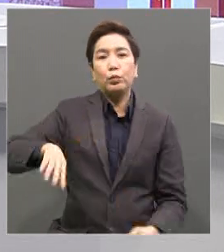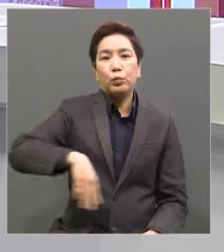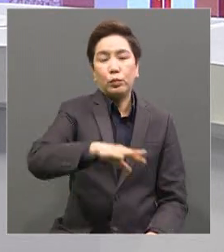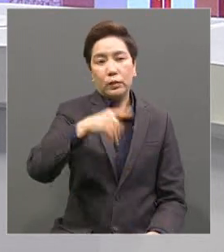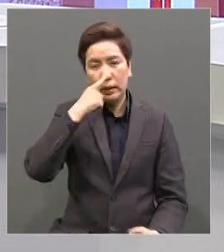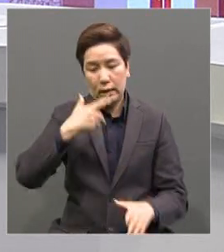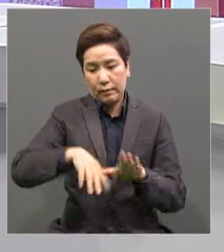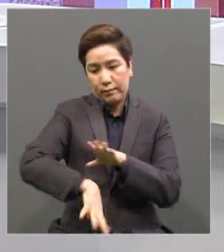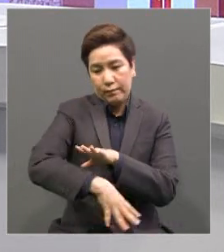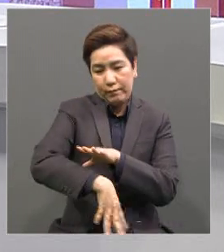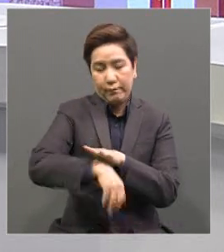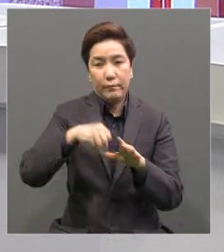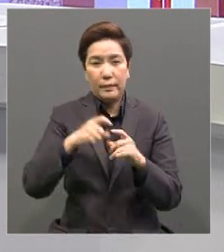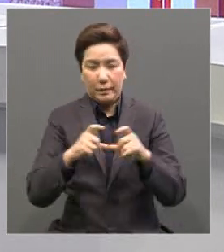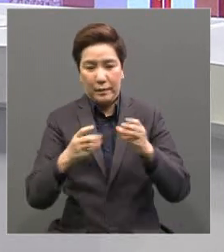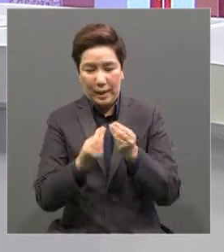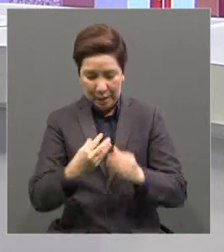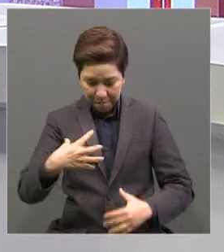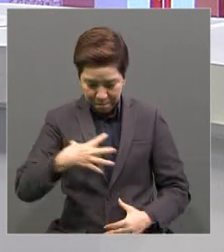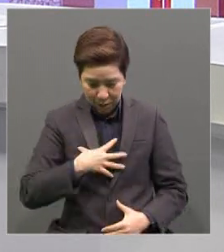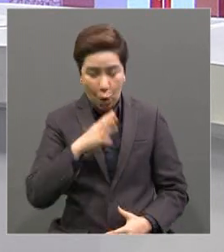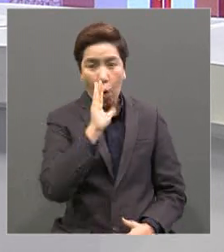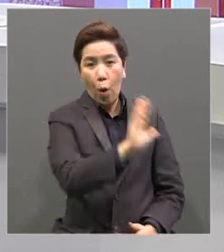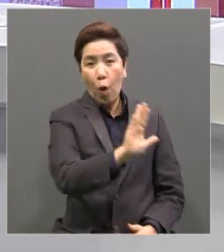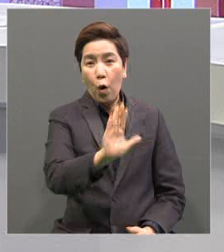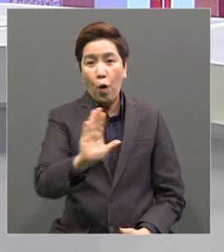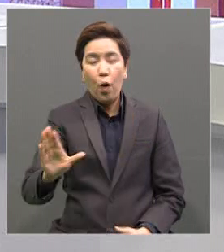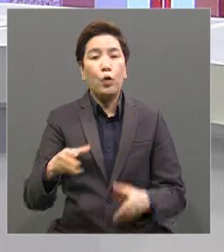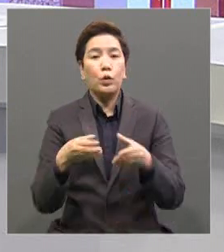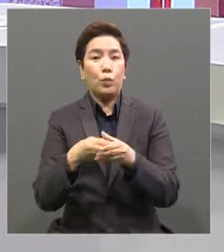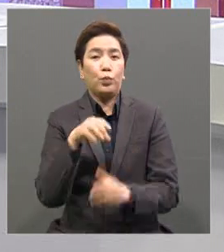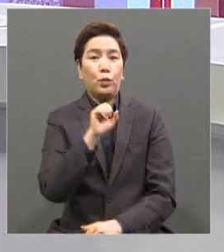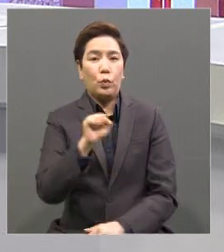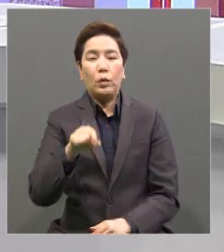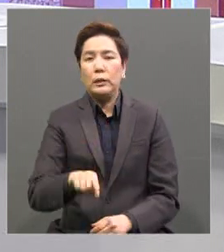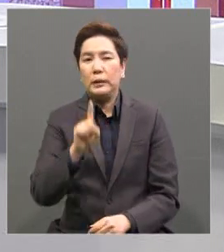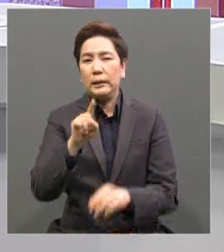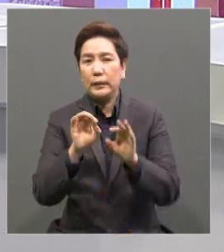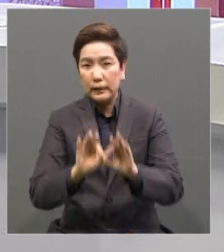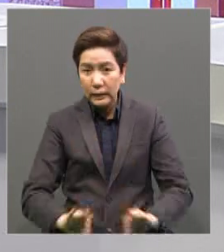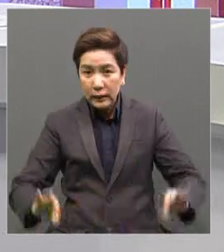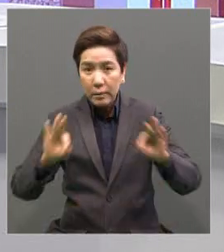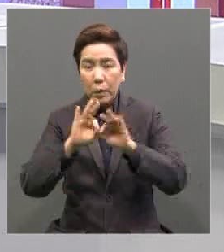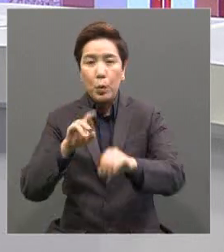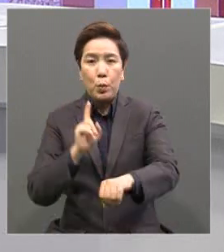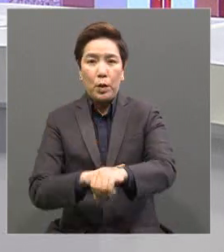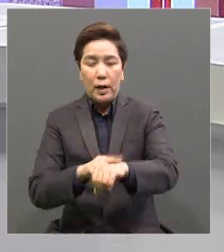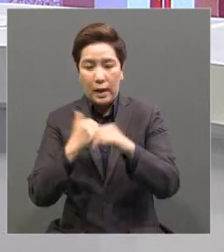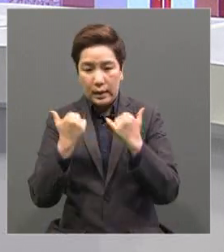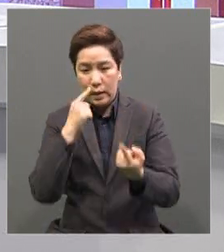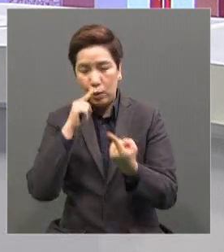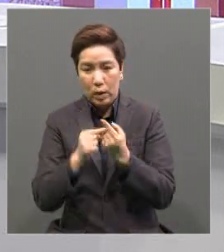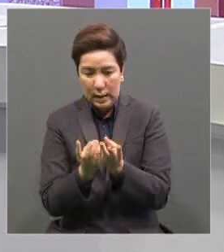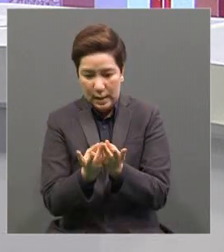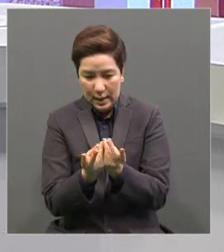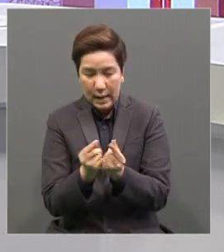จับหมายเลขประจำตัวก ็ ค ือ การจับหมายเลขเนี่ยถือว่าเป็นอีกหนึ่งโมเมนต์สำคัญอีกหนึ่งช่วงเวลาสำคัญเพราะเรื่องของเล